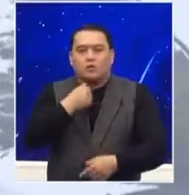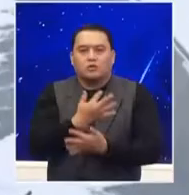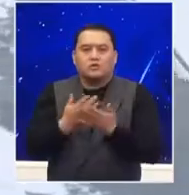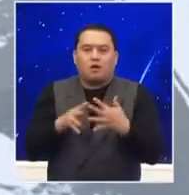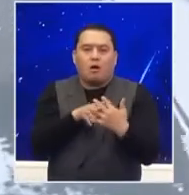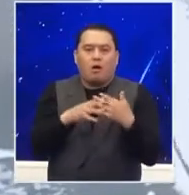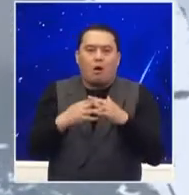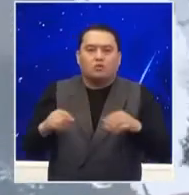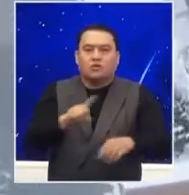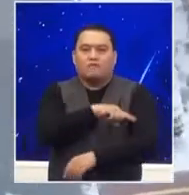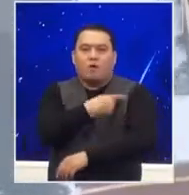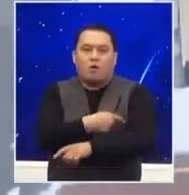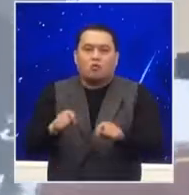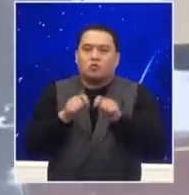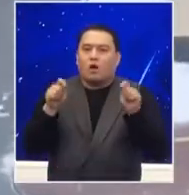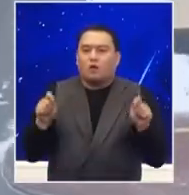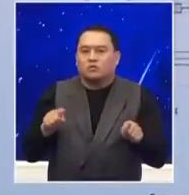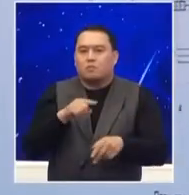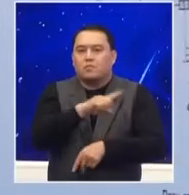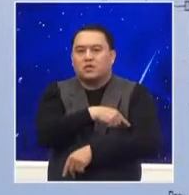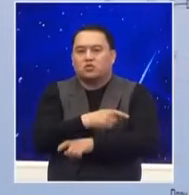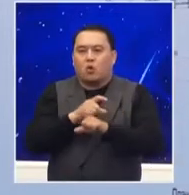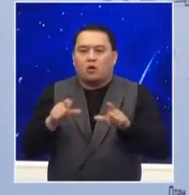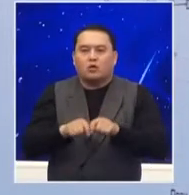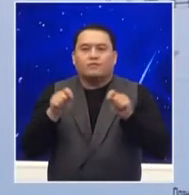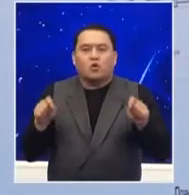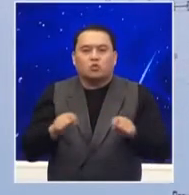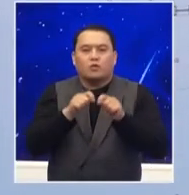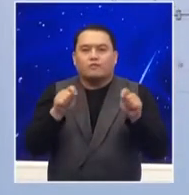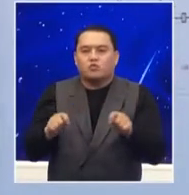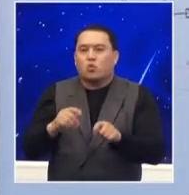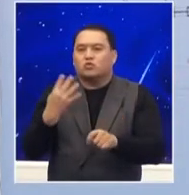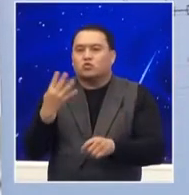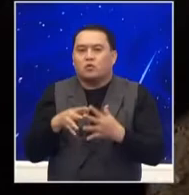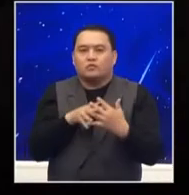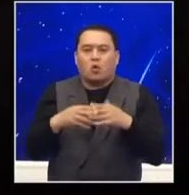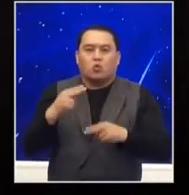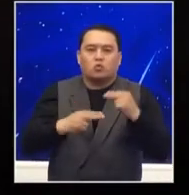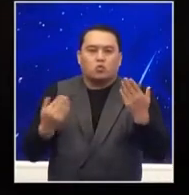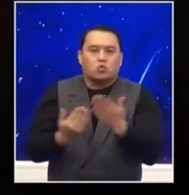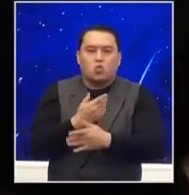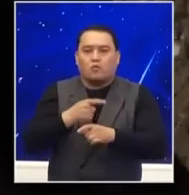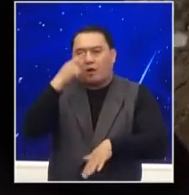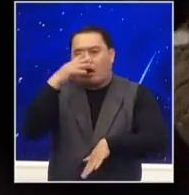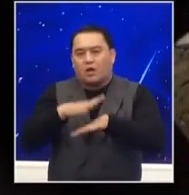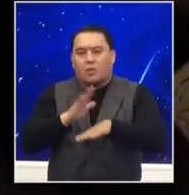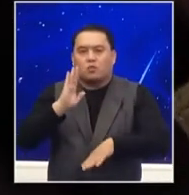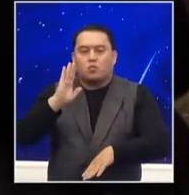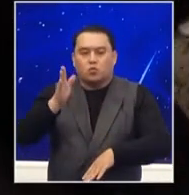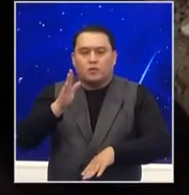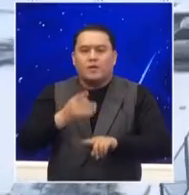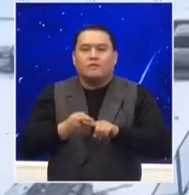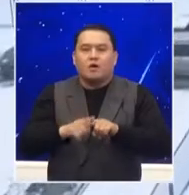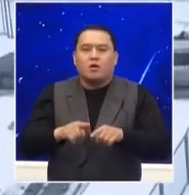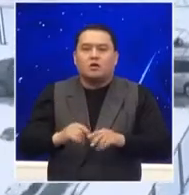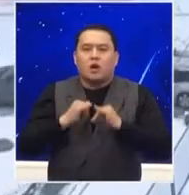аулах появятся фельдшерско-акушерские и медицинские пункты. Наряду с этим в 4 селах района построят и новые здания акиматов. Стоит отметить,